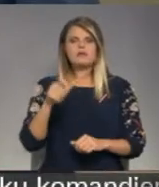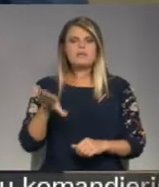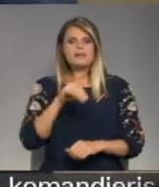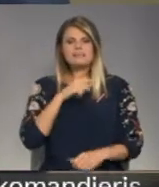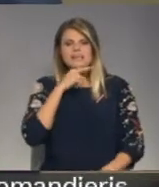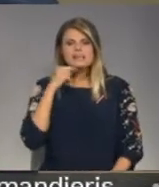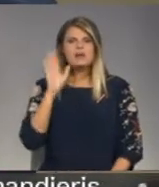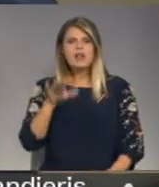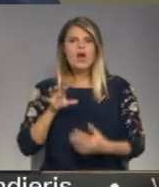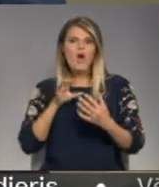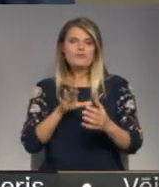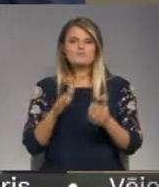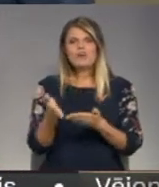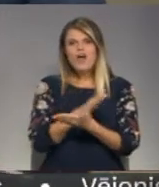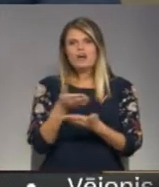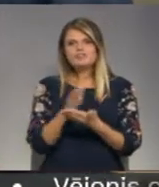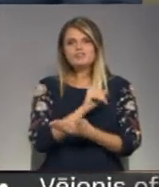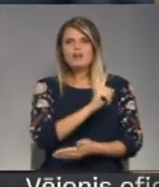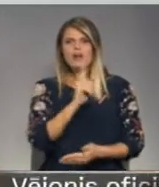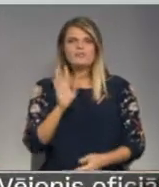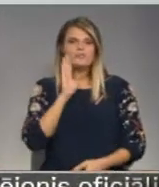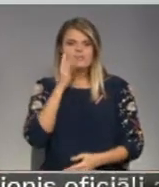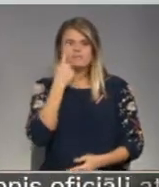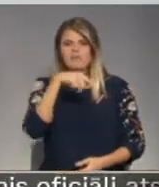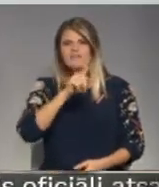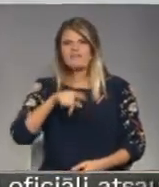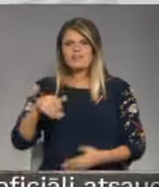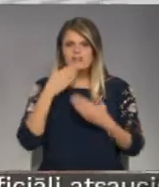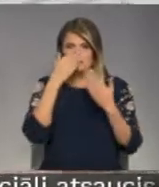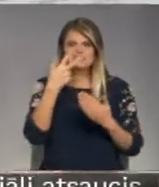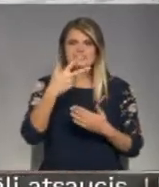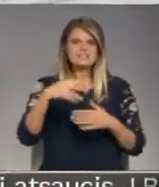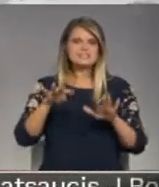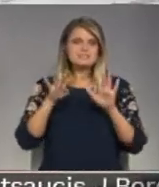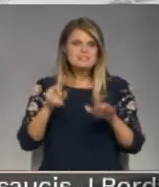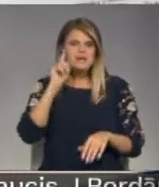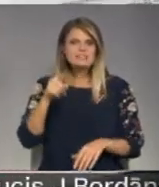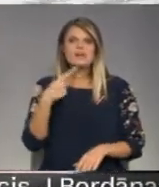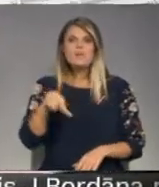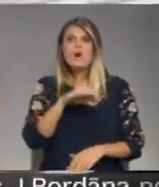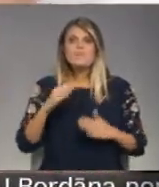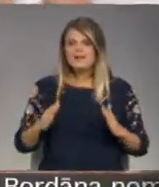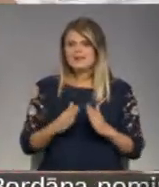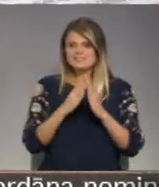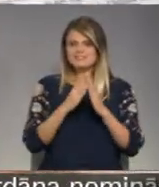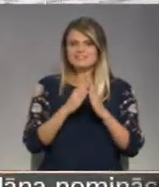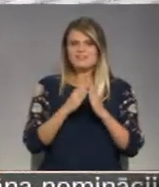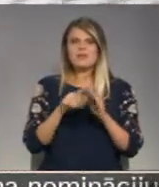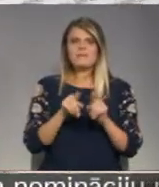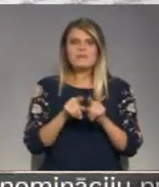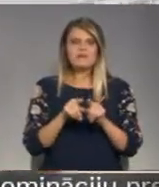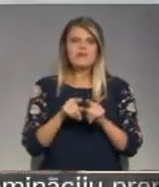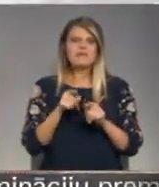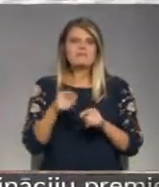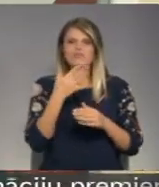arī var autobusu atšķirt un pa vienam katru rītu izlasīt tos 39 un zināt, ko tad mēs svinam. Nu, arī tādam caurmēju lasītājam, cik